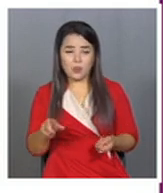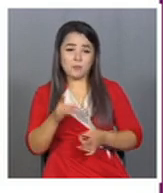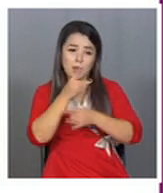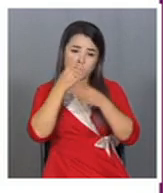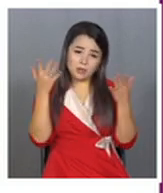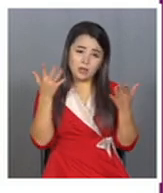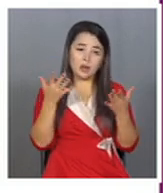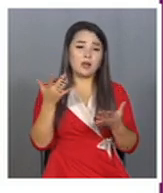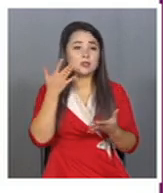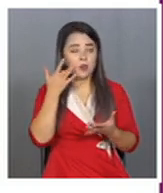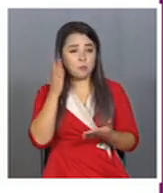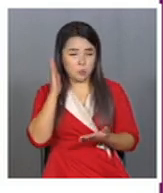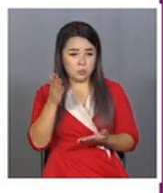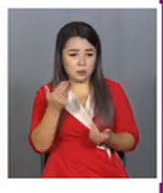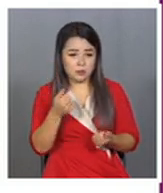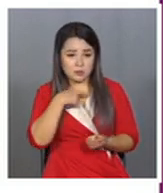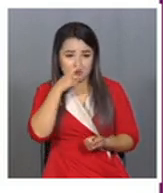мәдениет, салтанат болам өзі?